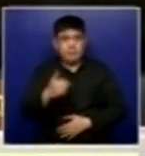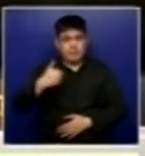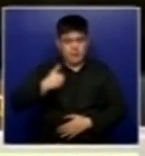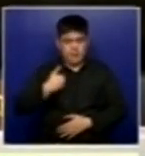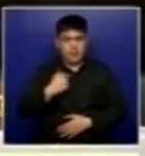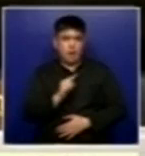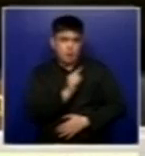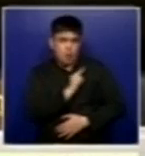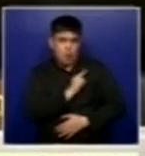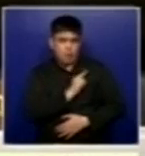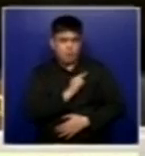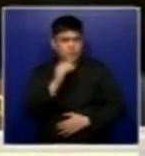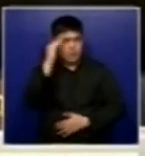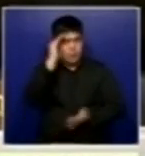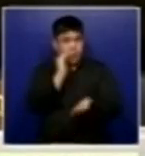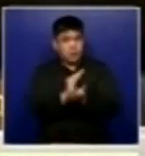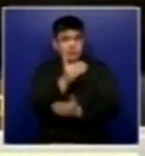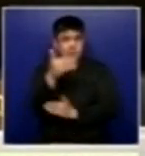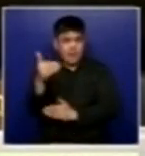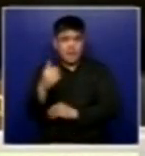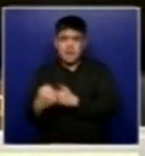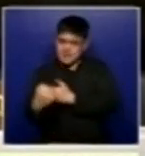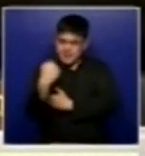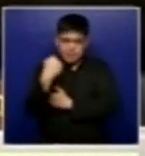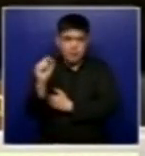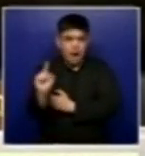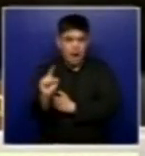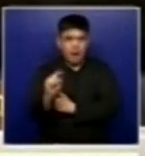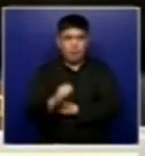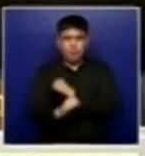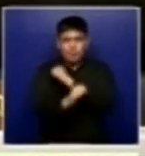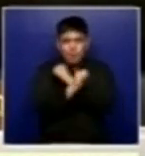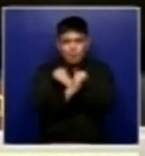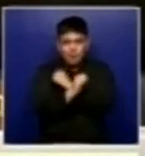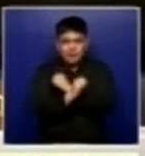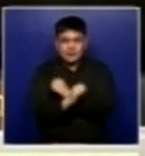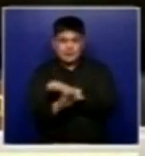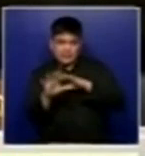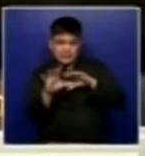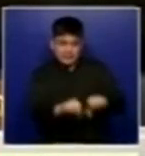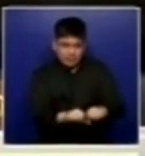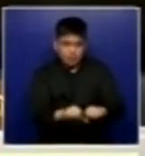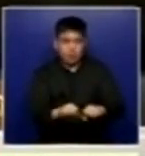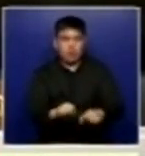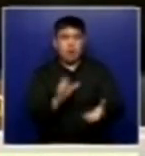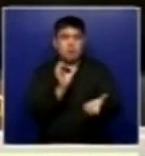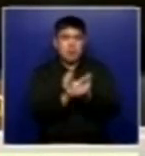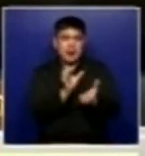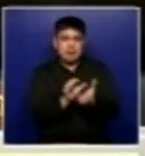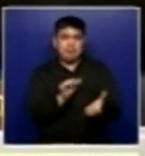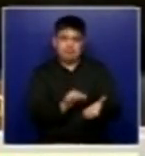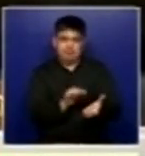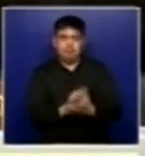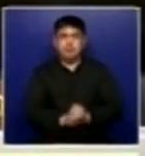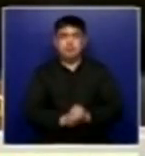ยเฉพาะสำนักงานตรวจแห่งชาตินั้นให้เข้มงวดนะครับในเรื่องของการป้องกันและปราบปรามการกระทำผิดเกี่ยวกับการพนันโดยเฉพาะ